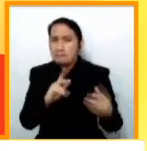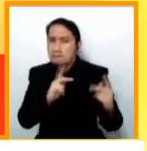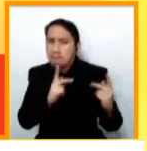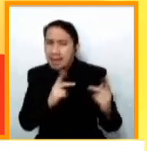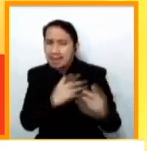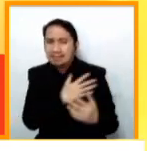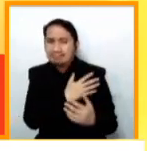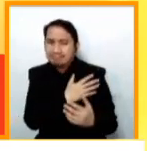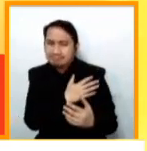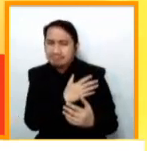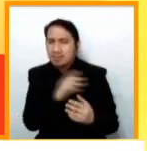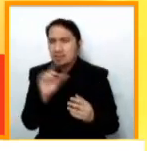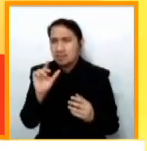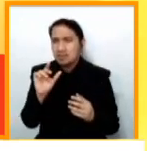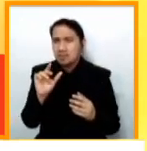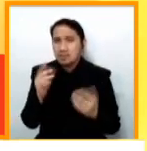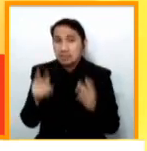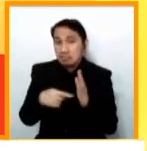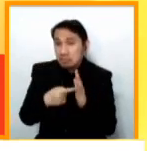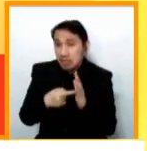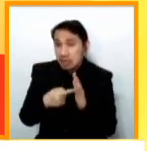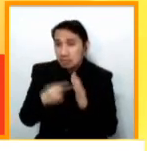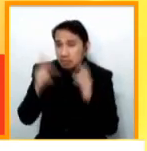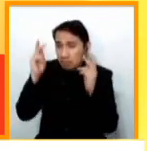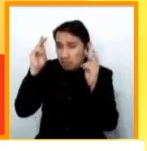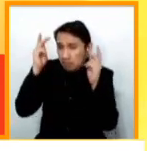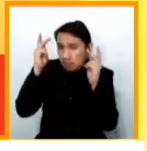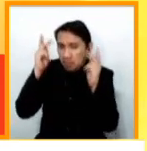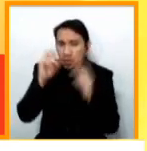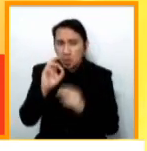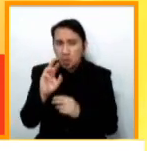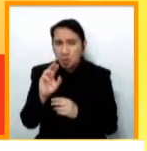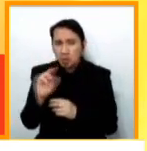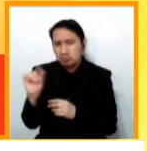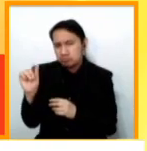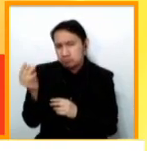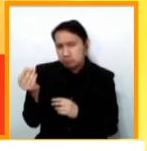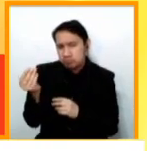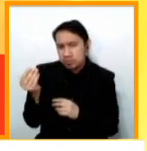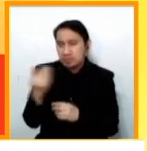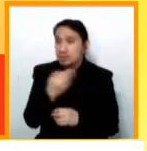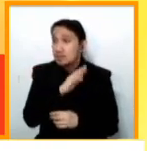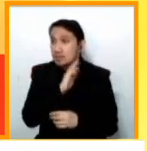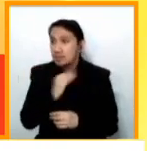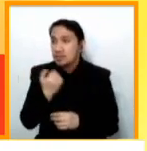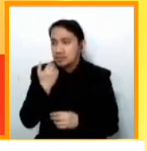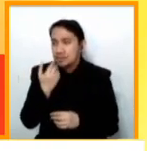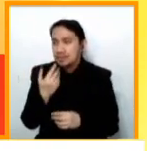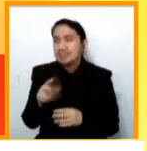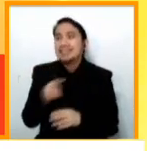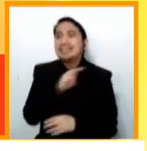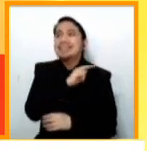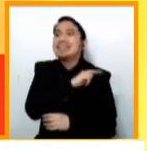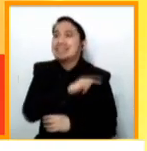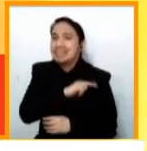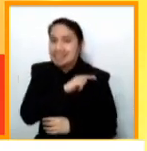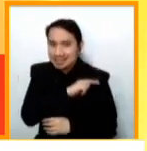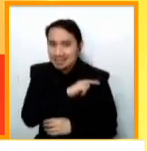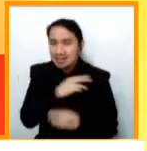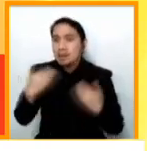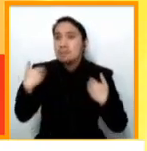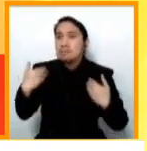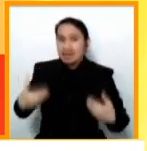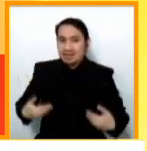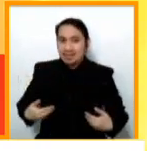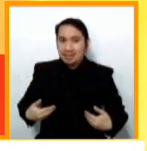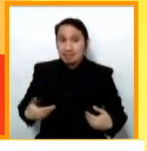konting sakit ng ulo, medyo konting lagnat. Kasama po yun sa natural na reaksyon ng ating katawan pag tayo